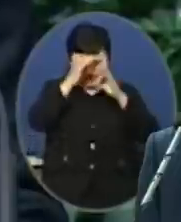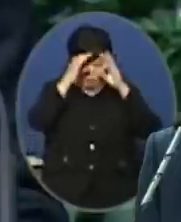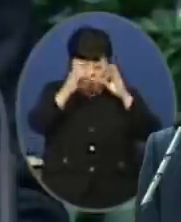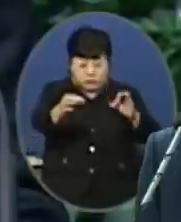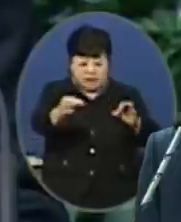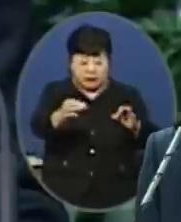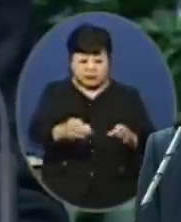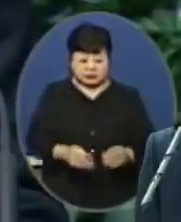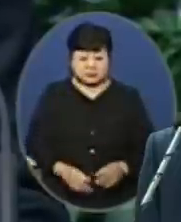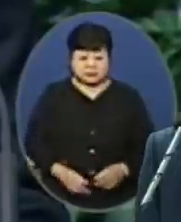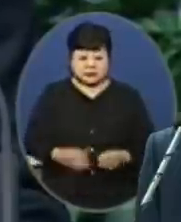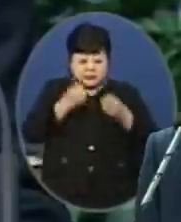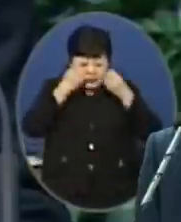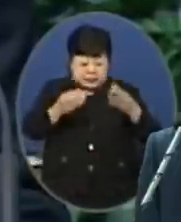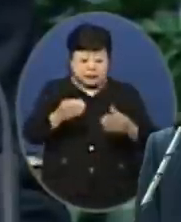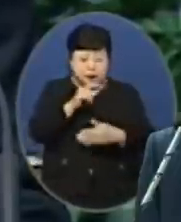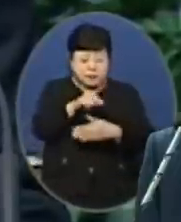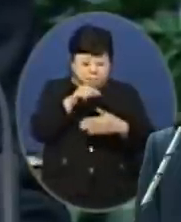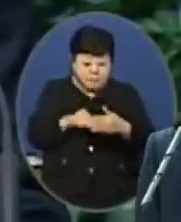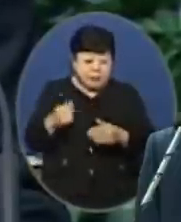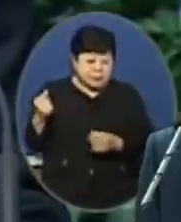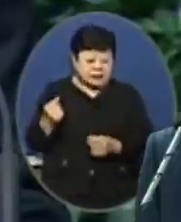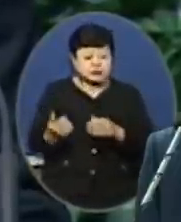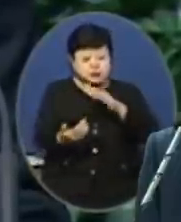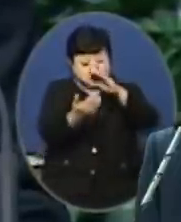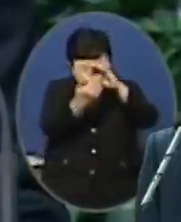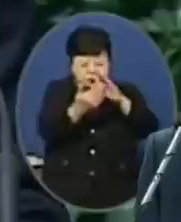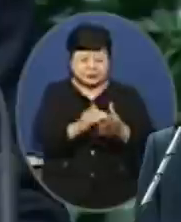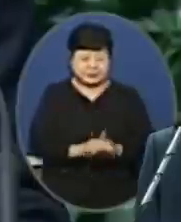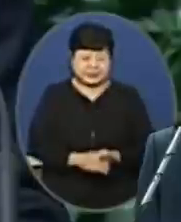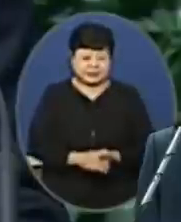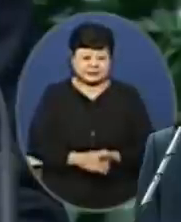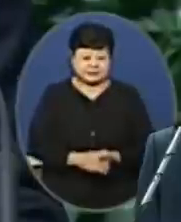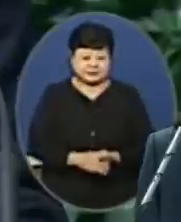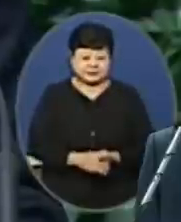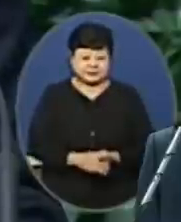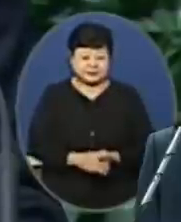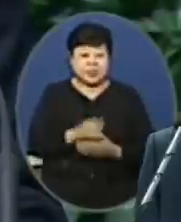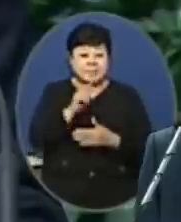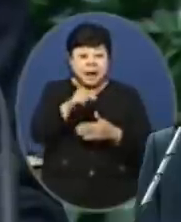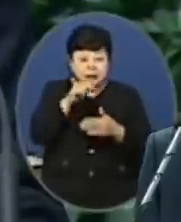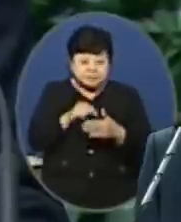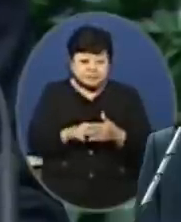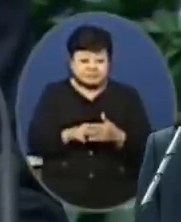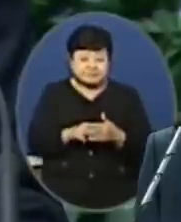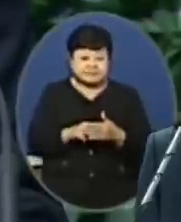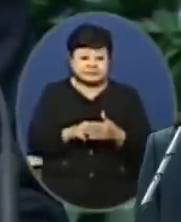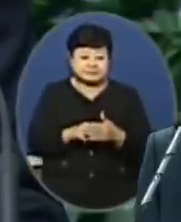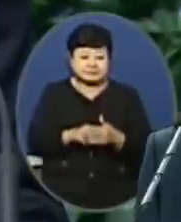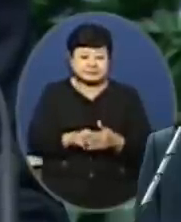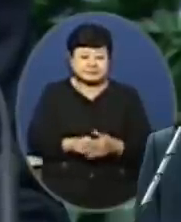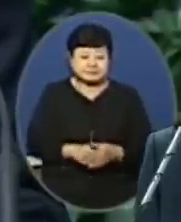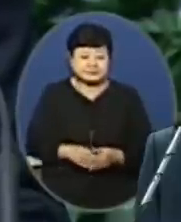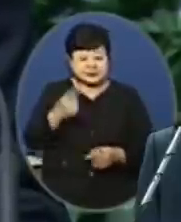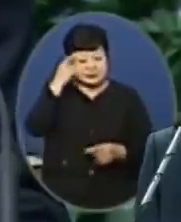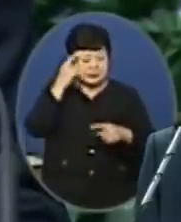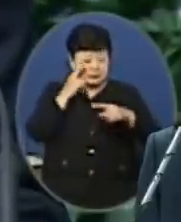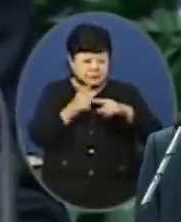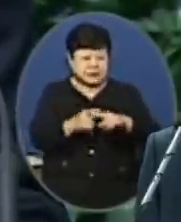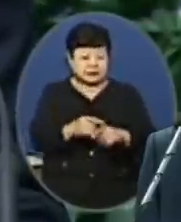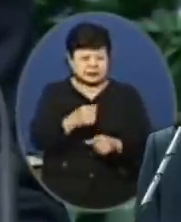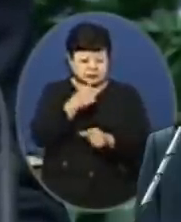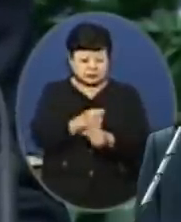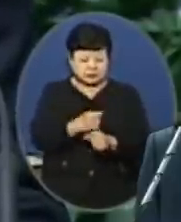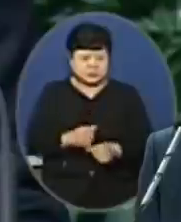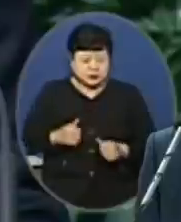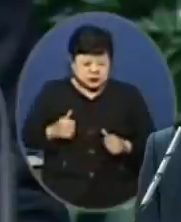해보자는 새로운 마음의 자세가 이루어져야만 되는 것입니다. 여러분 마음을 긍정적이고 적극적이고 창조적이